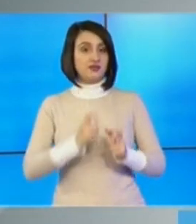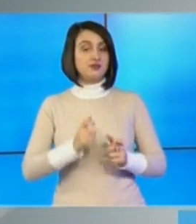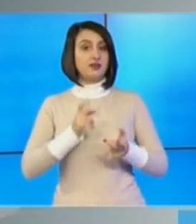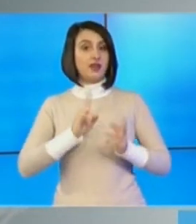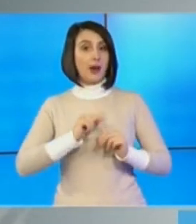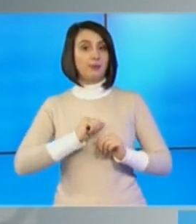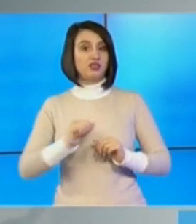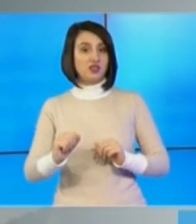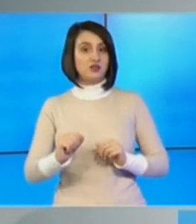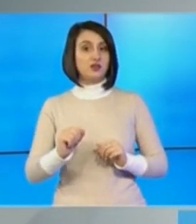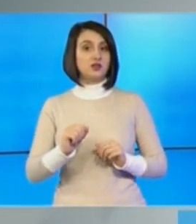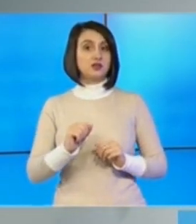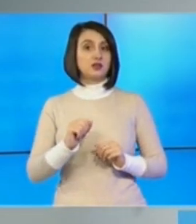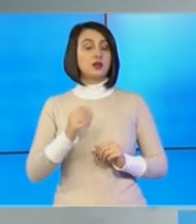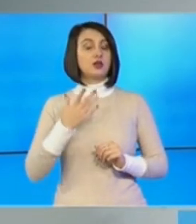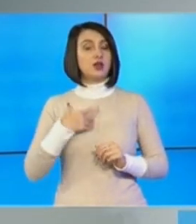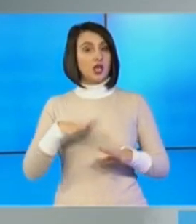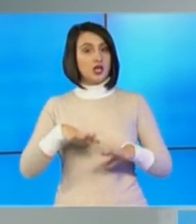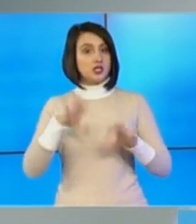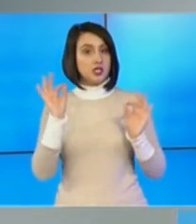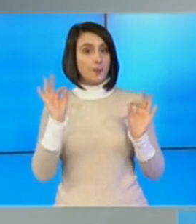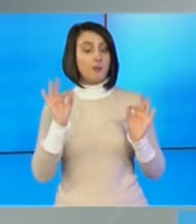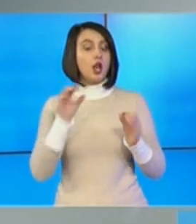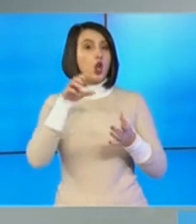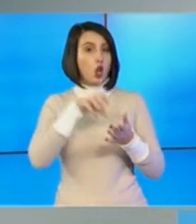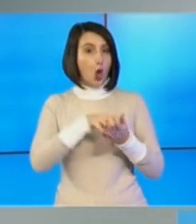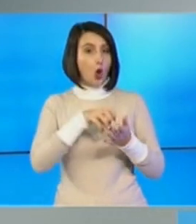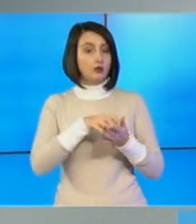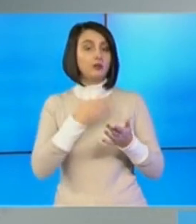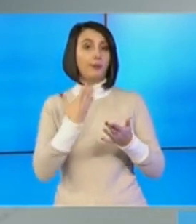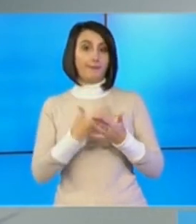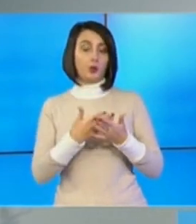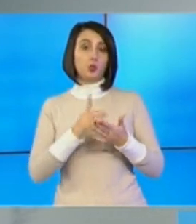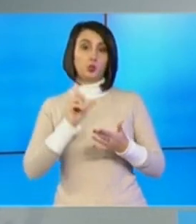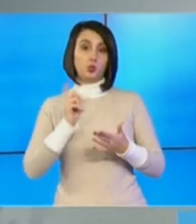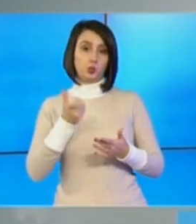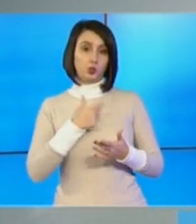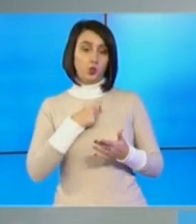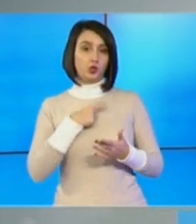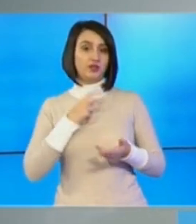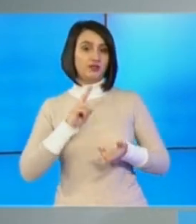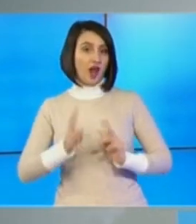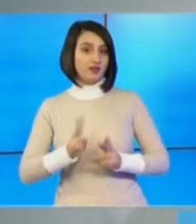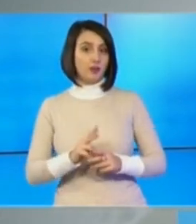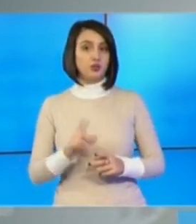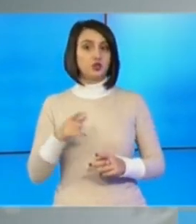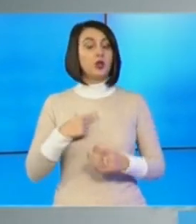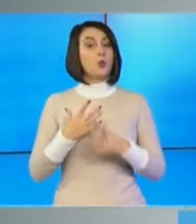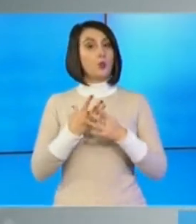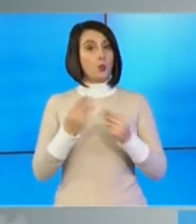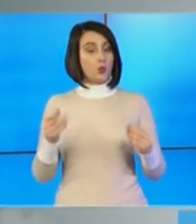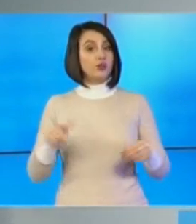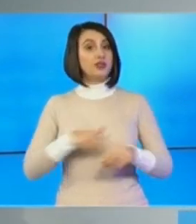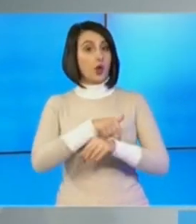terapie intensivă să le identificăm locuri pentru a putea fi tratați și de multe ori